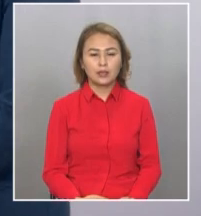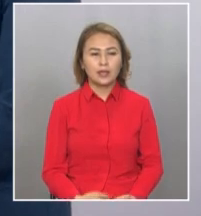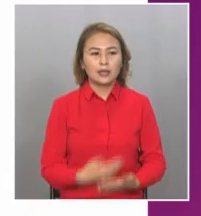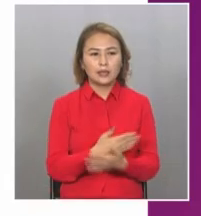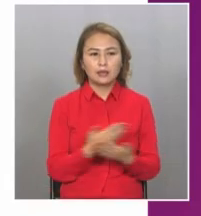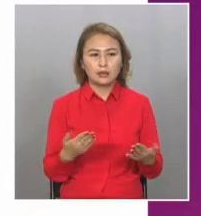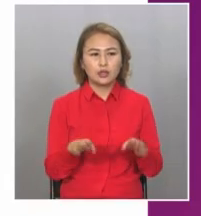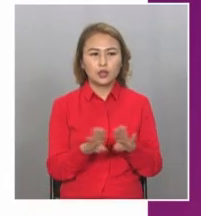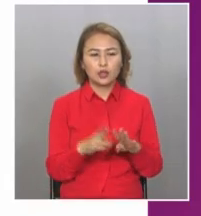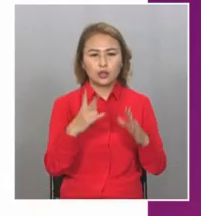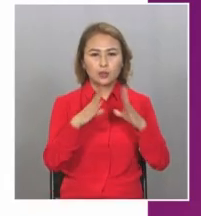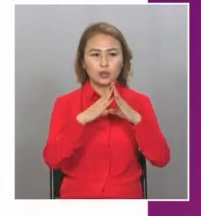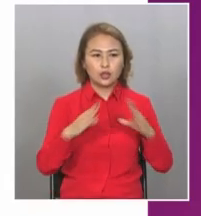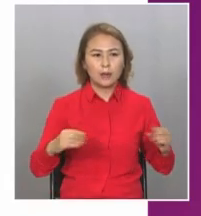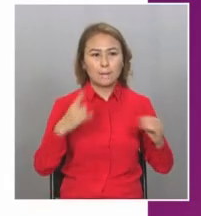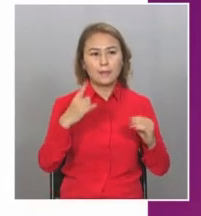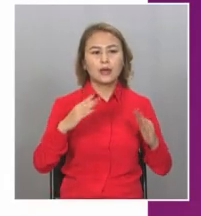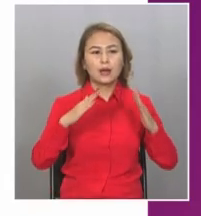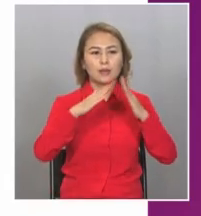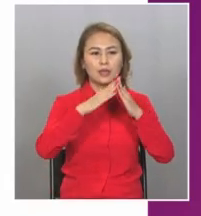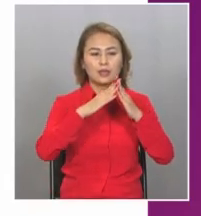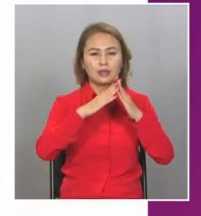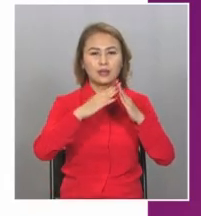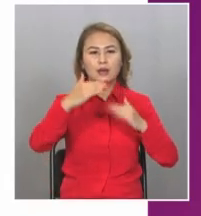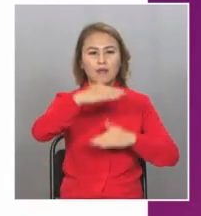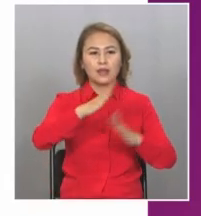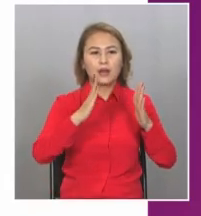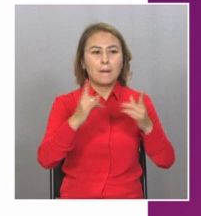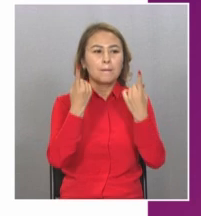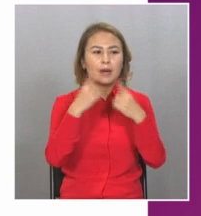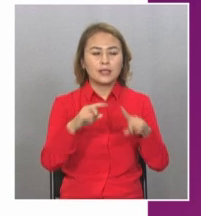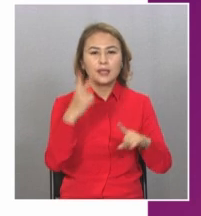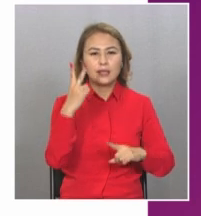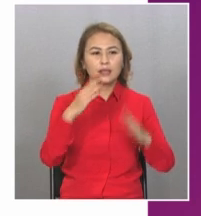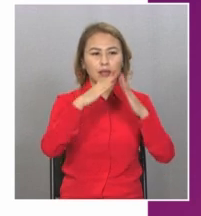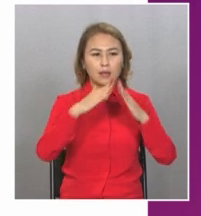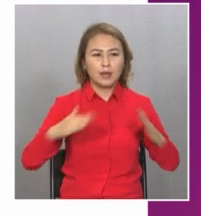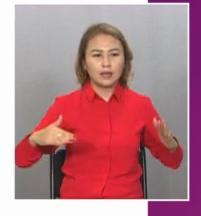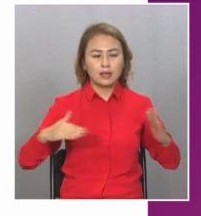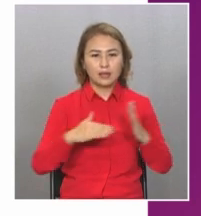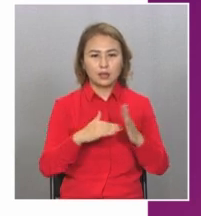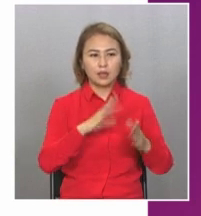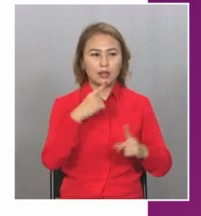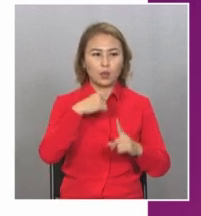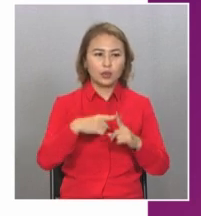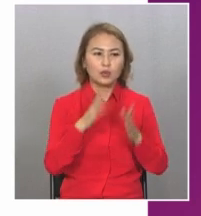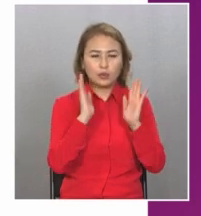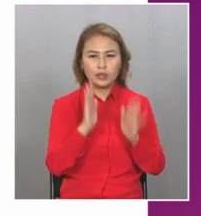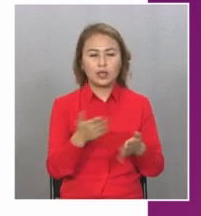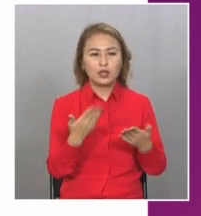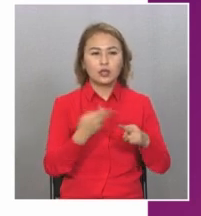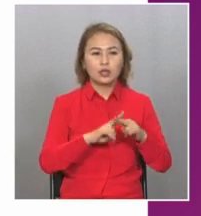Енді үш бұрыштың бір қабырғасының квадраты басқа екі қабырғасының квадраттарын қосындысына тең болса, ол үш